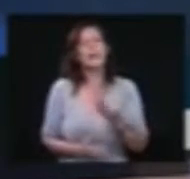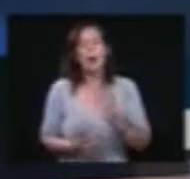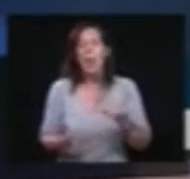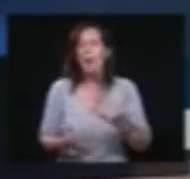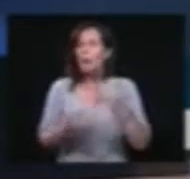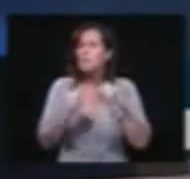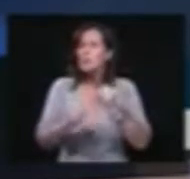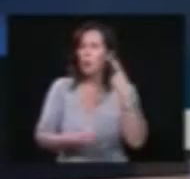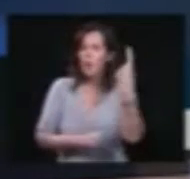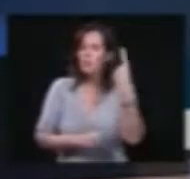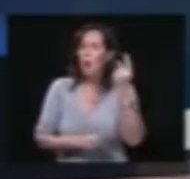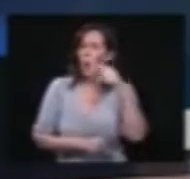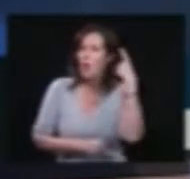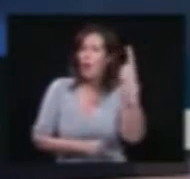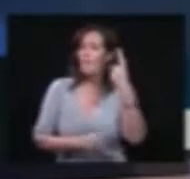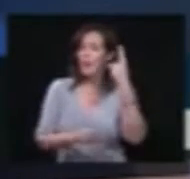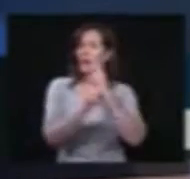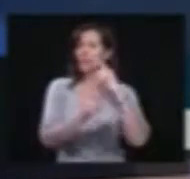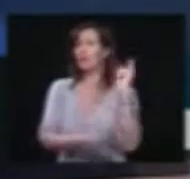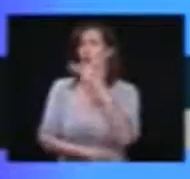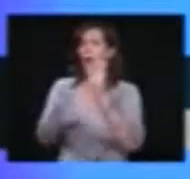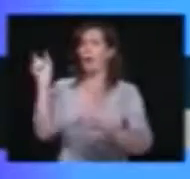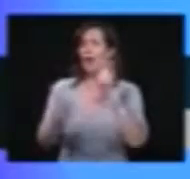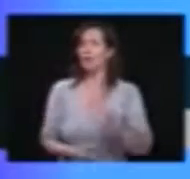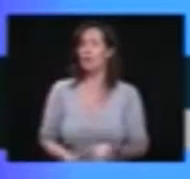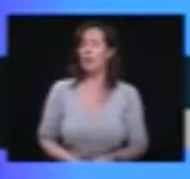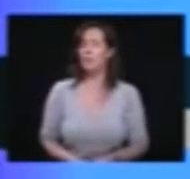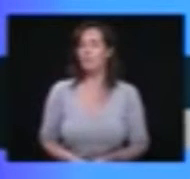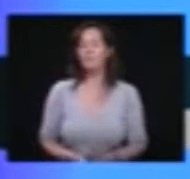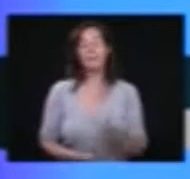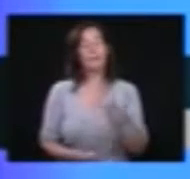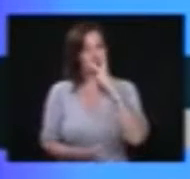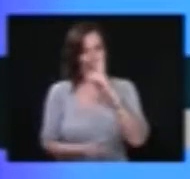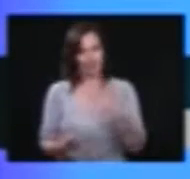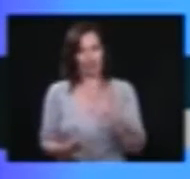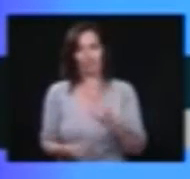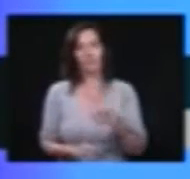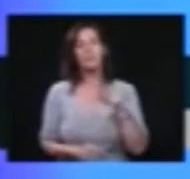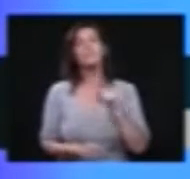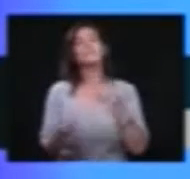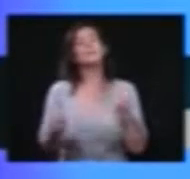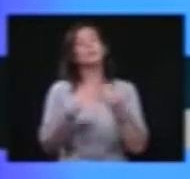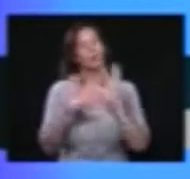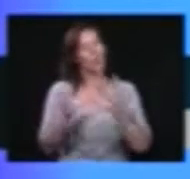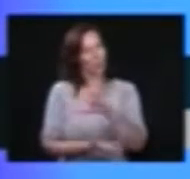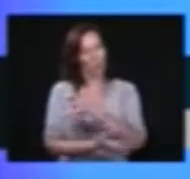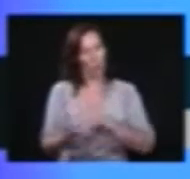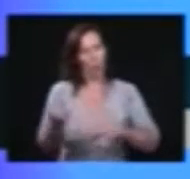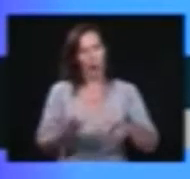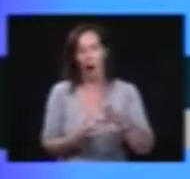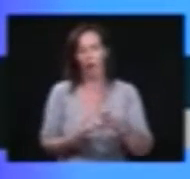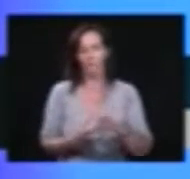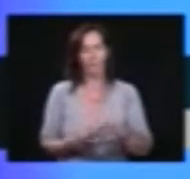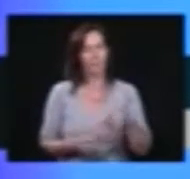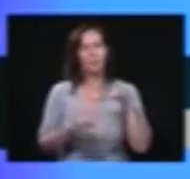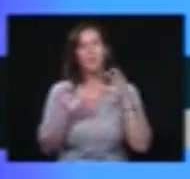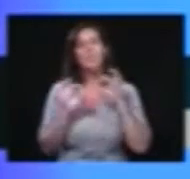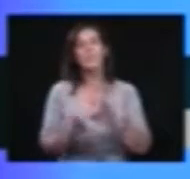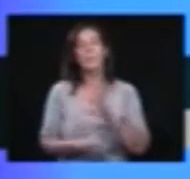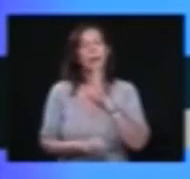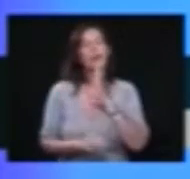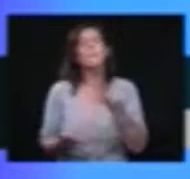למה הביטוח הלאומי לא בעצמו נגיש לתושבים? תראי, נושא הזכויות זה נושא מאוד מורכב וסבוך, וזה